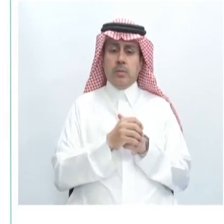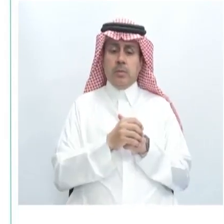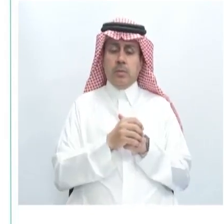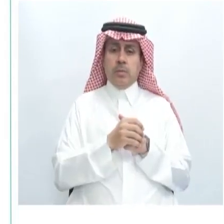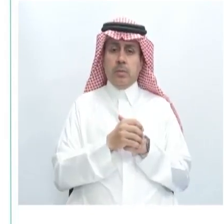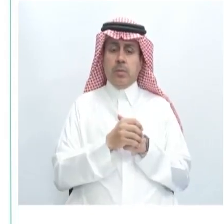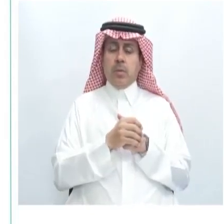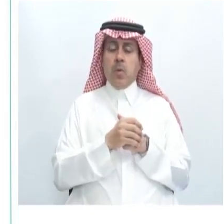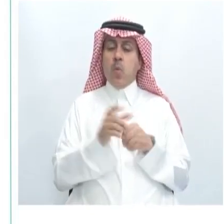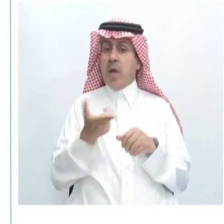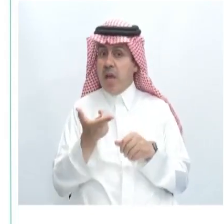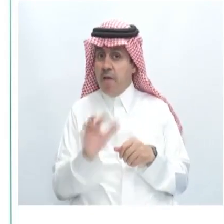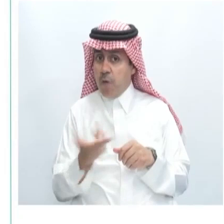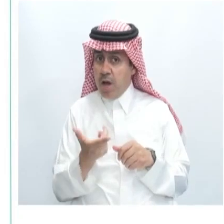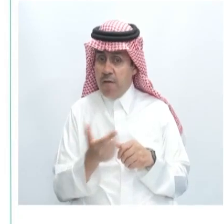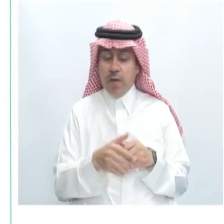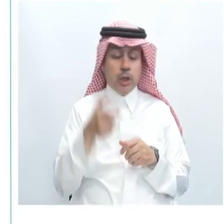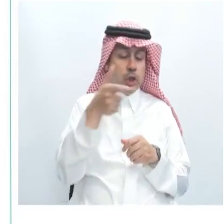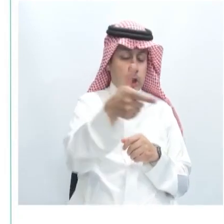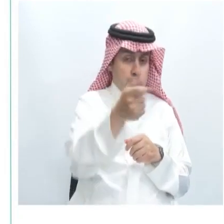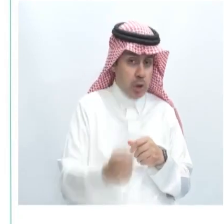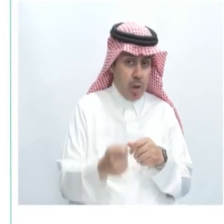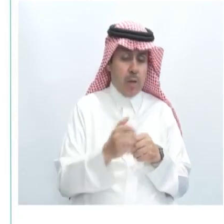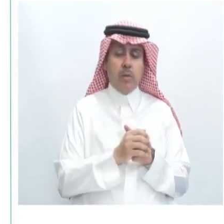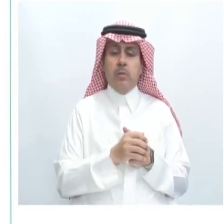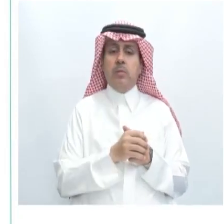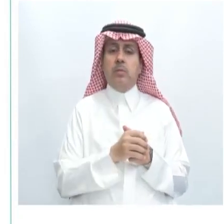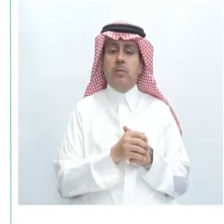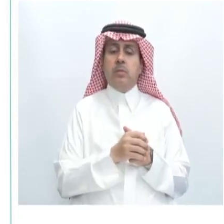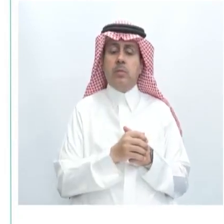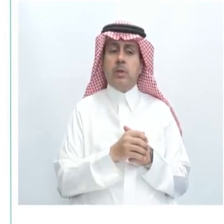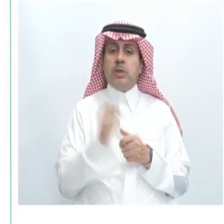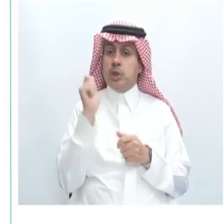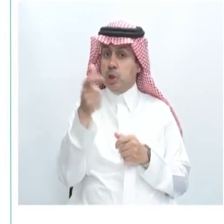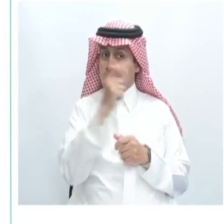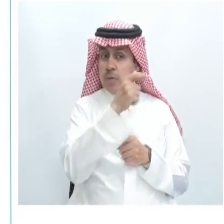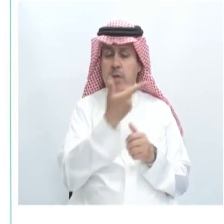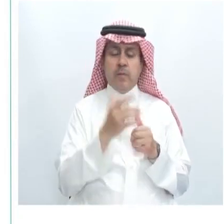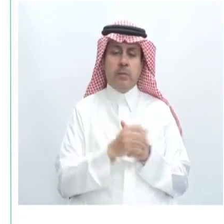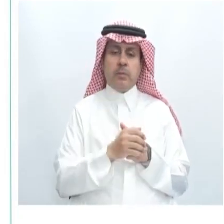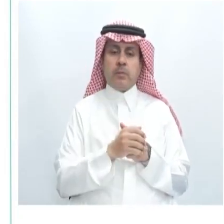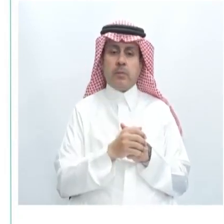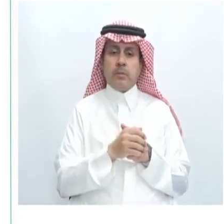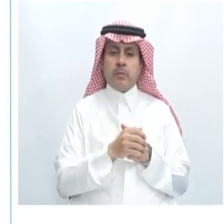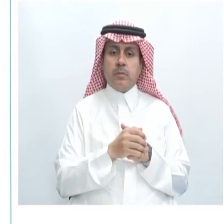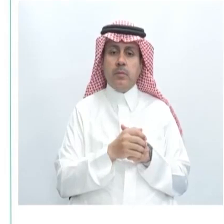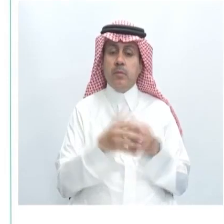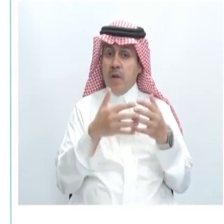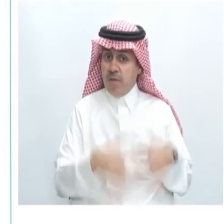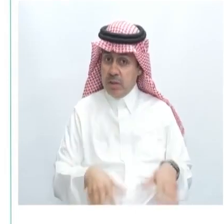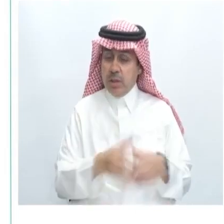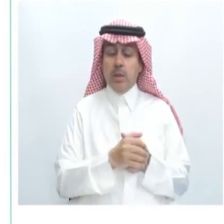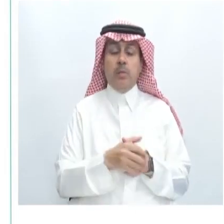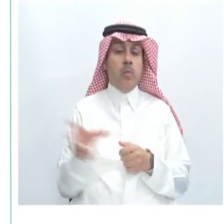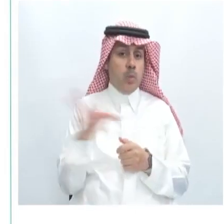كيف واين يمكنهم شرائه وهذا ما يتعلق في التوزيع ذكرنا ذلك انه قد يكون فشل منتجات